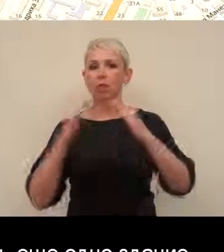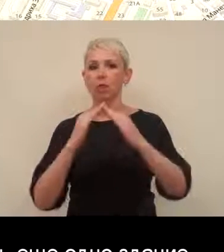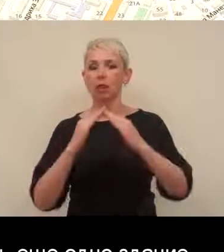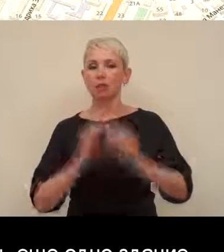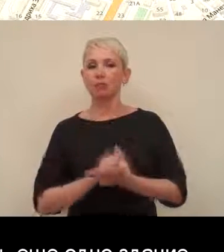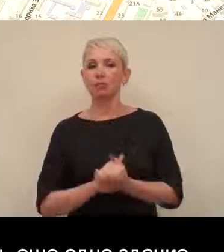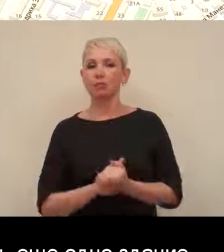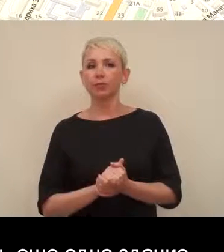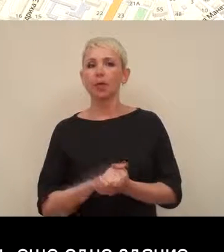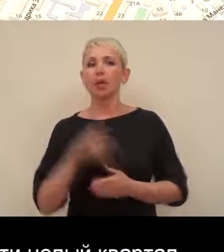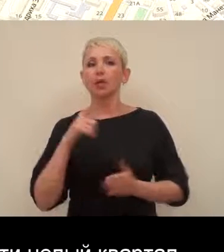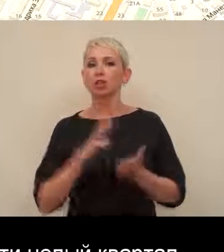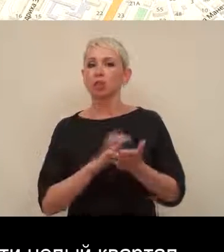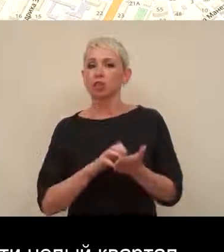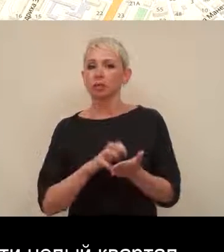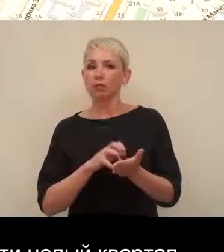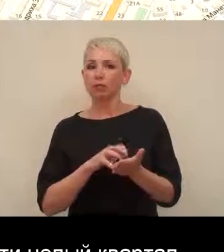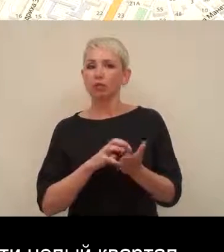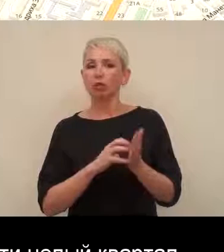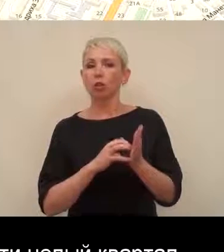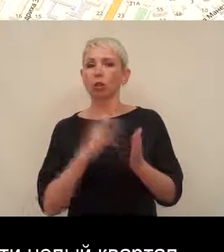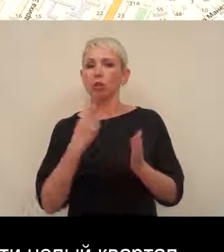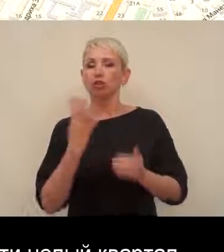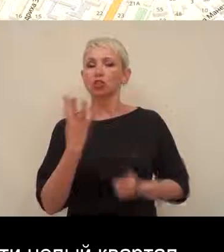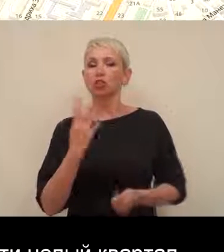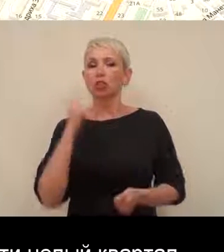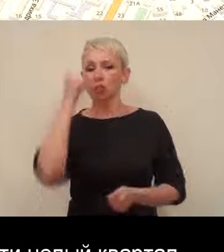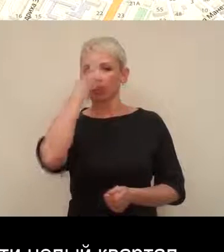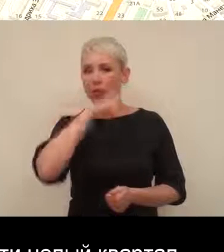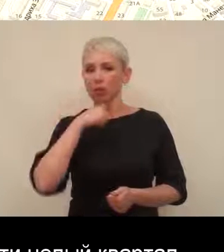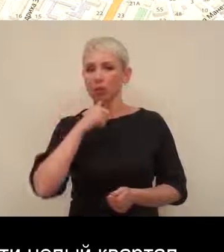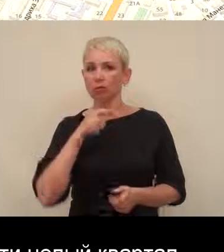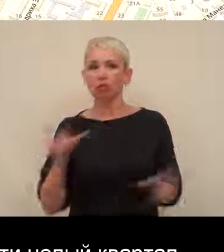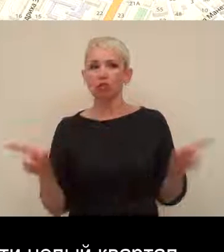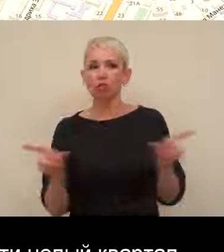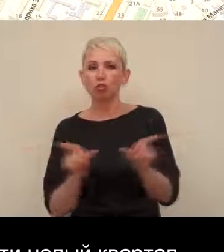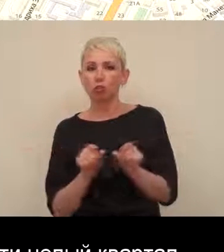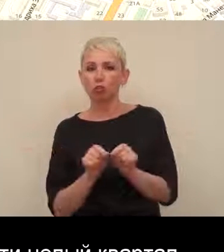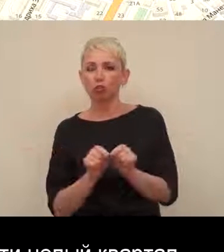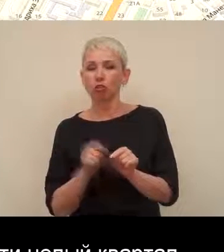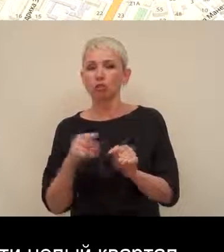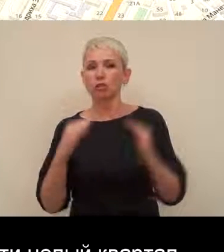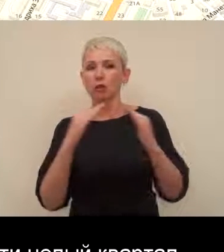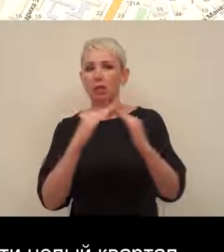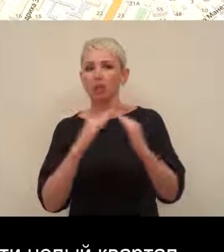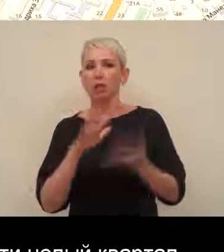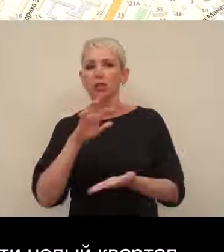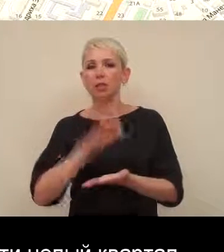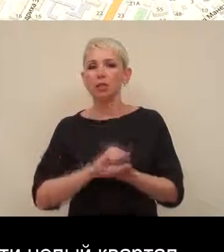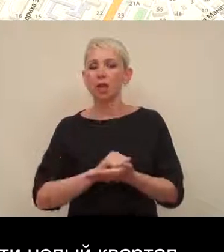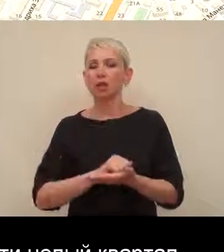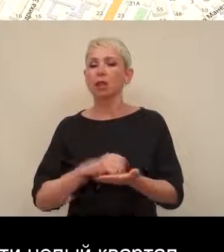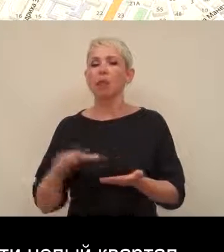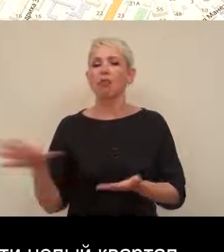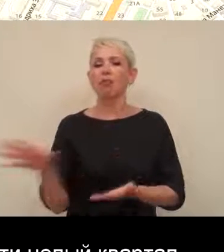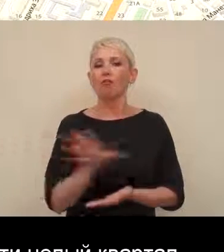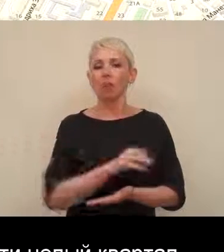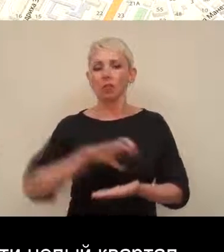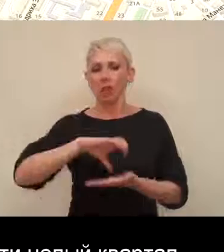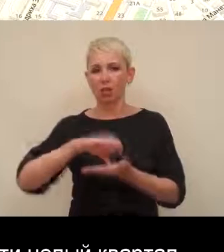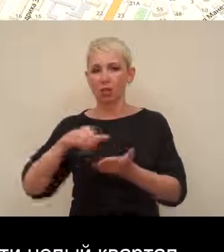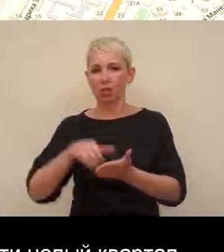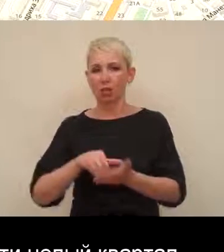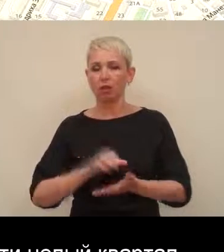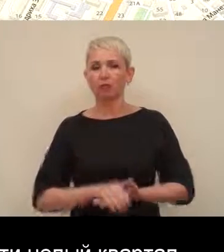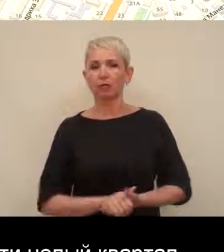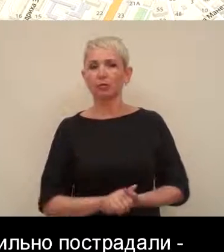В 1934 году сросшиеся дома заняли почти целый квартал.